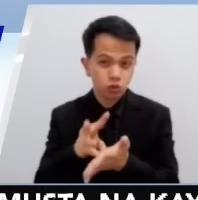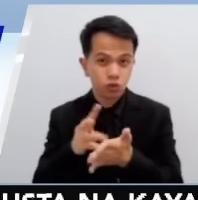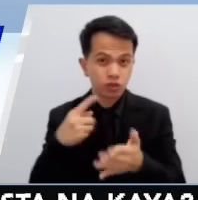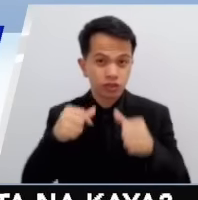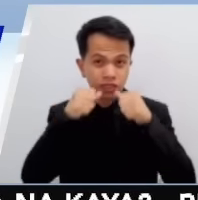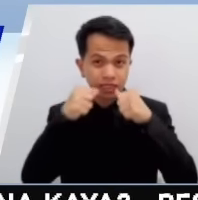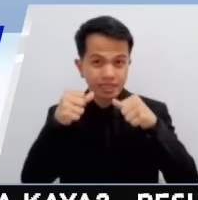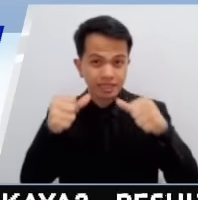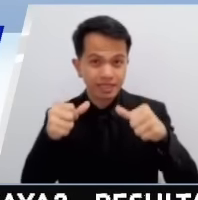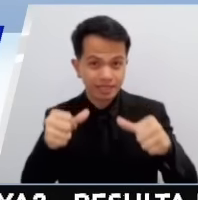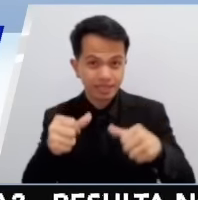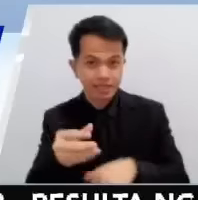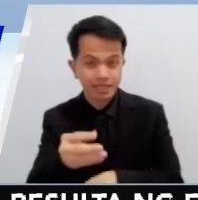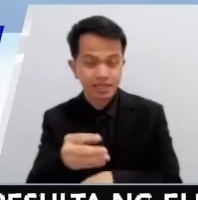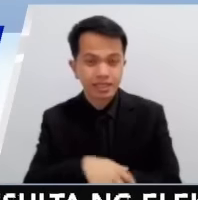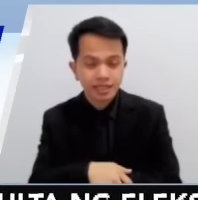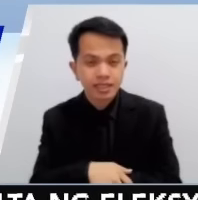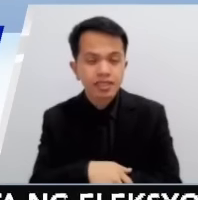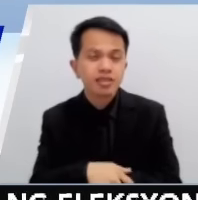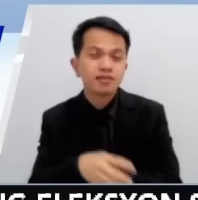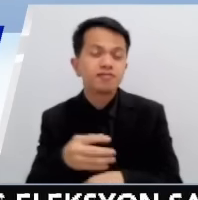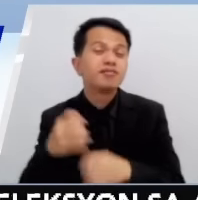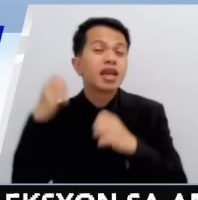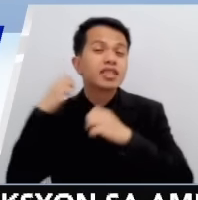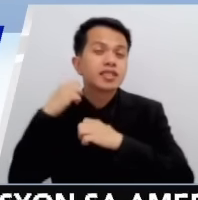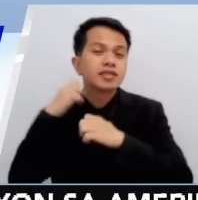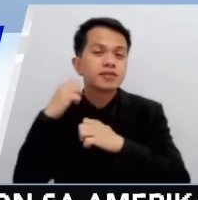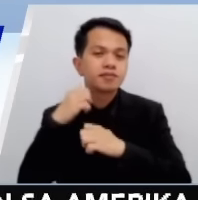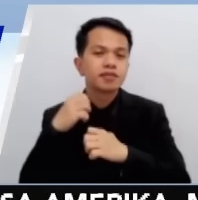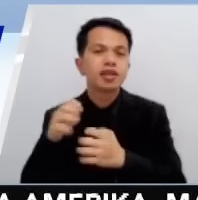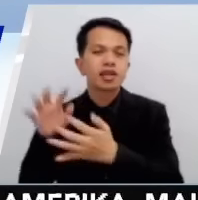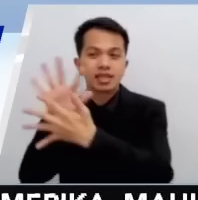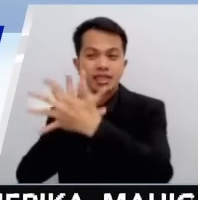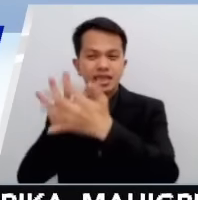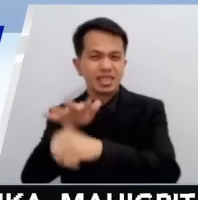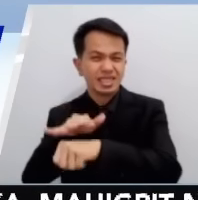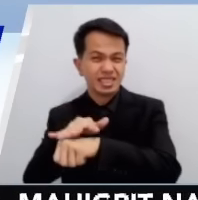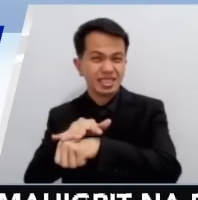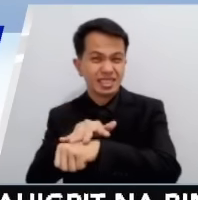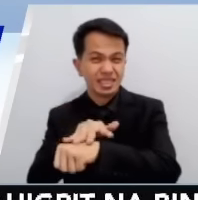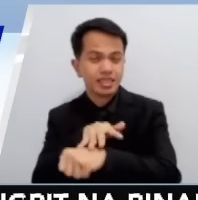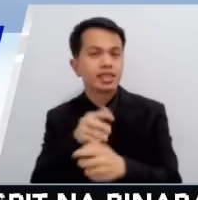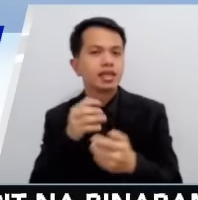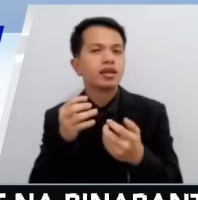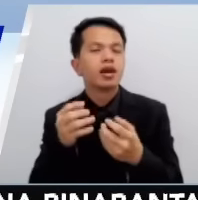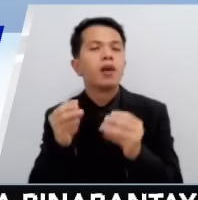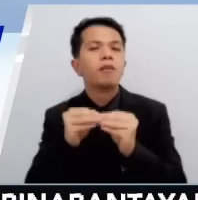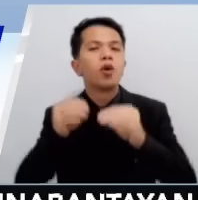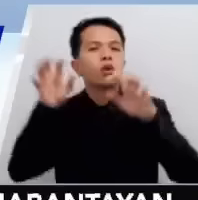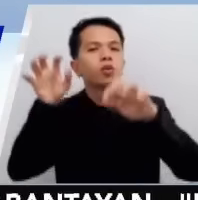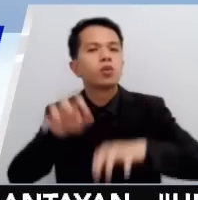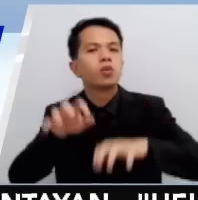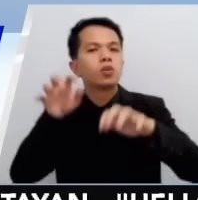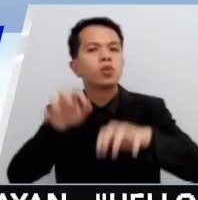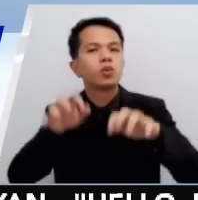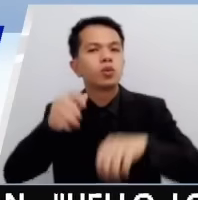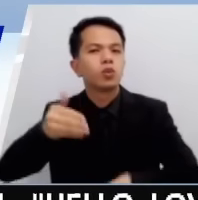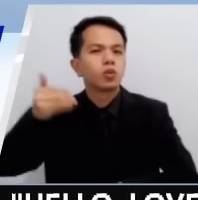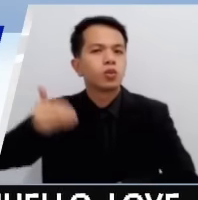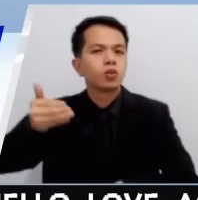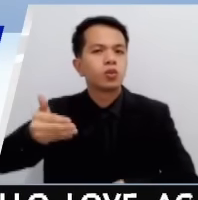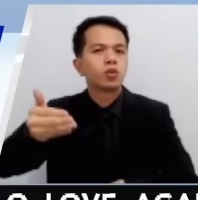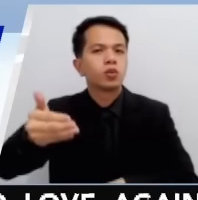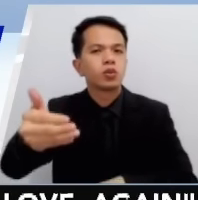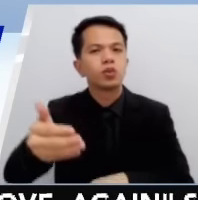advisory ay inaasahan po natin habang bumabagal po ang bagyo ay lalong tumatagal po ang epekto po nito sa mga